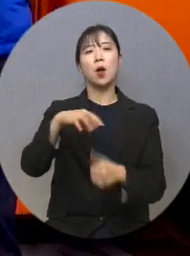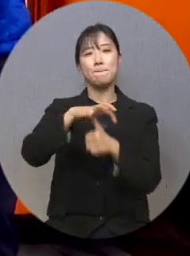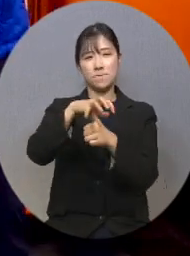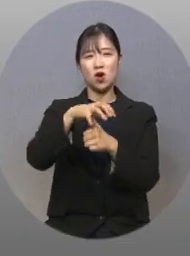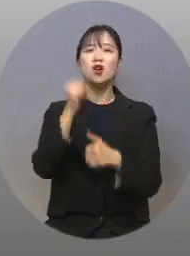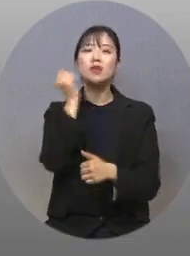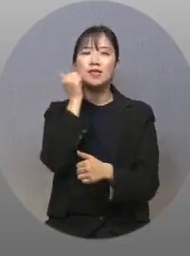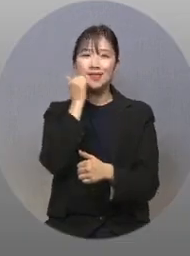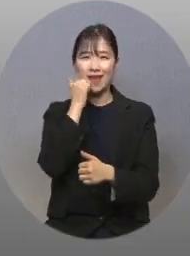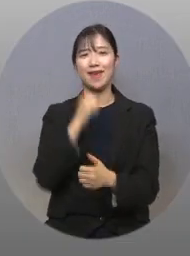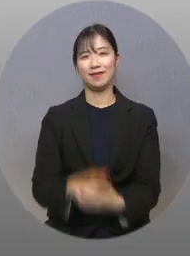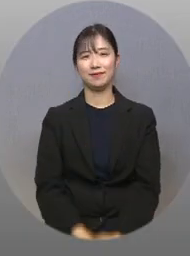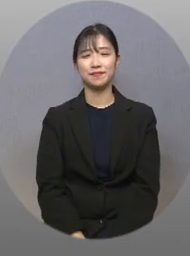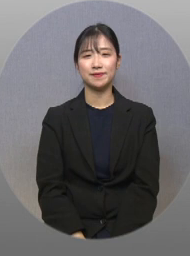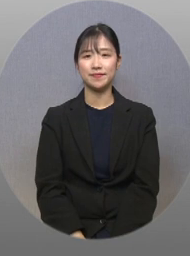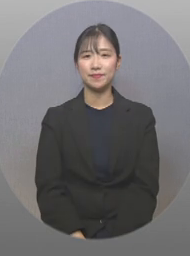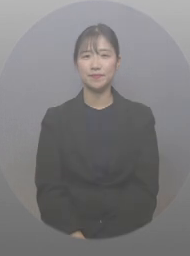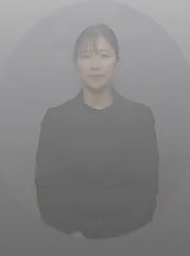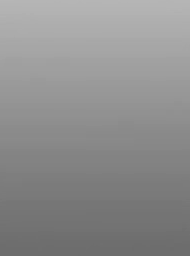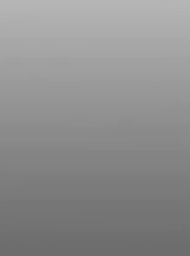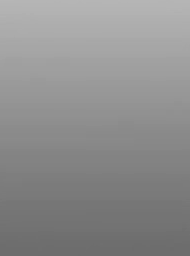네.